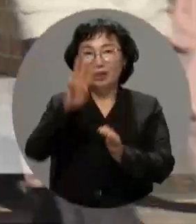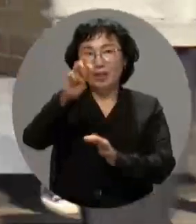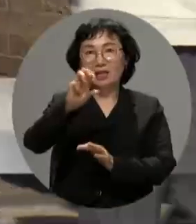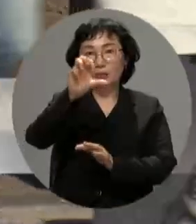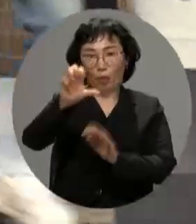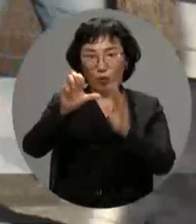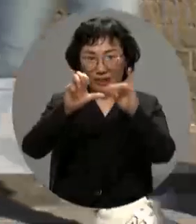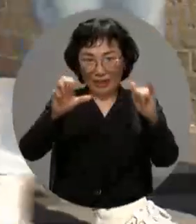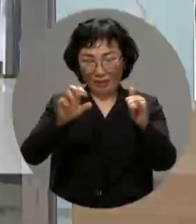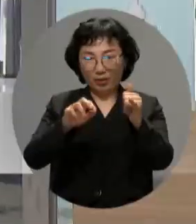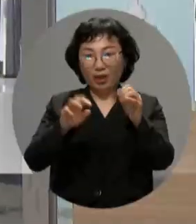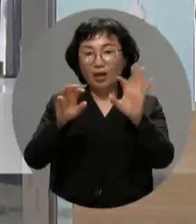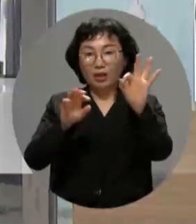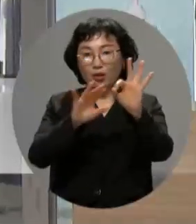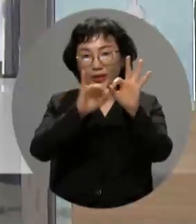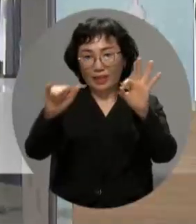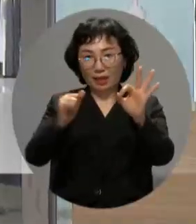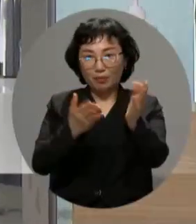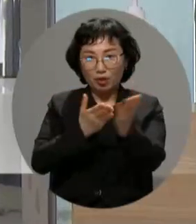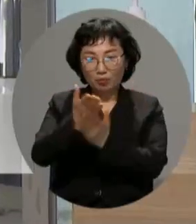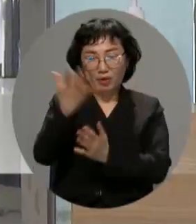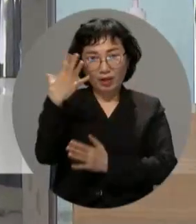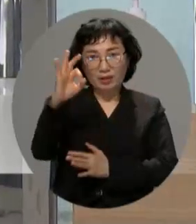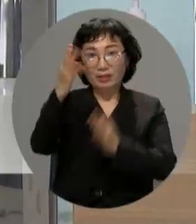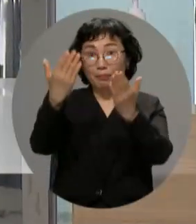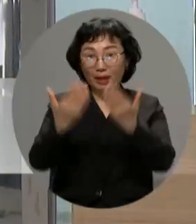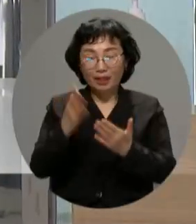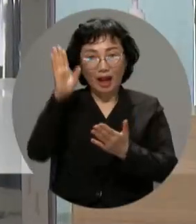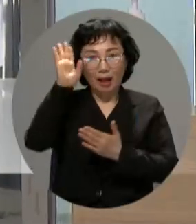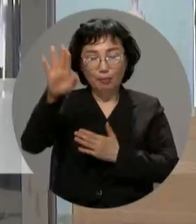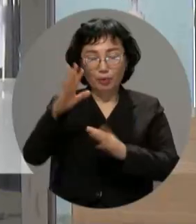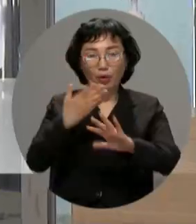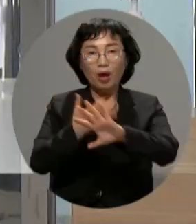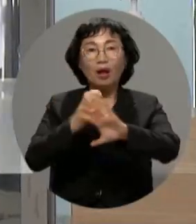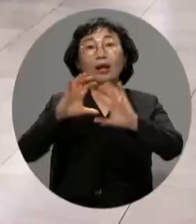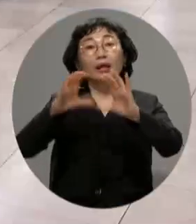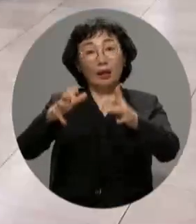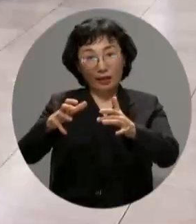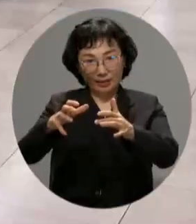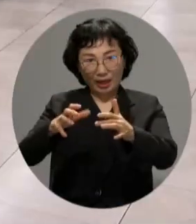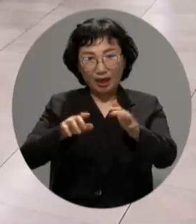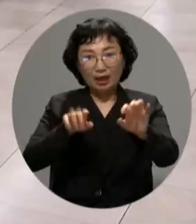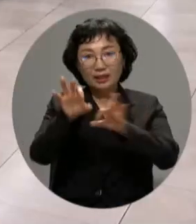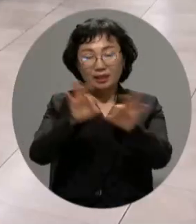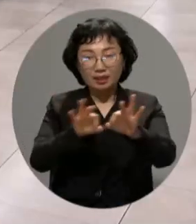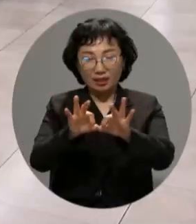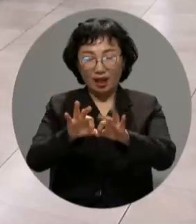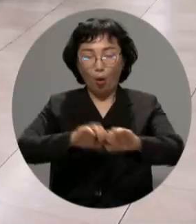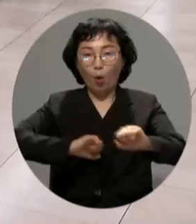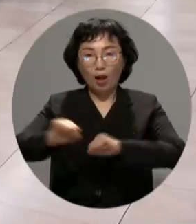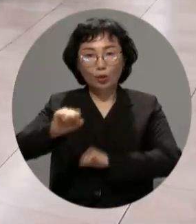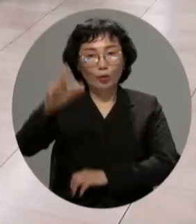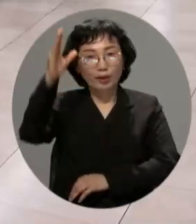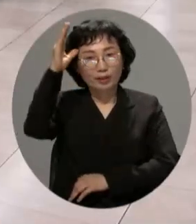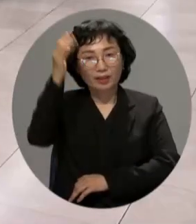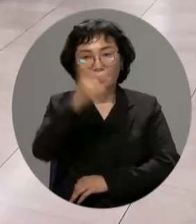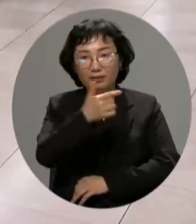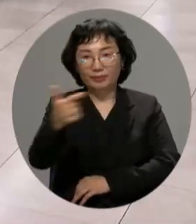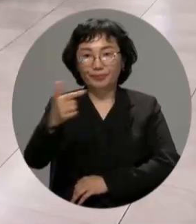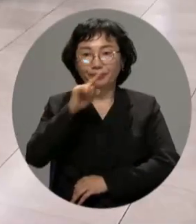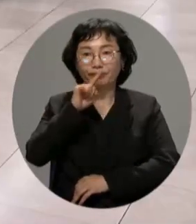중 10명이 무역 전문가 인증을 받아 앞으로 해외 시장 개척 전문가로서 활동이 기대된다고 밝혔습니다.